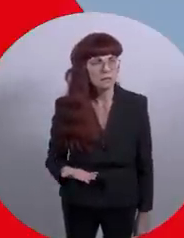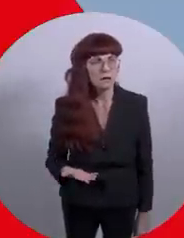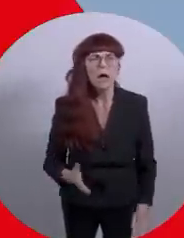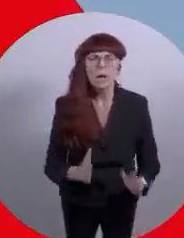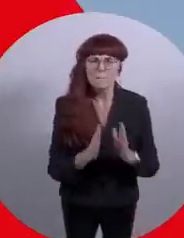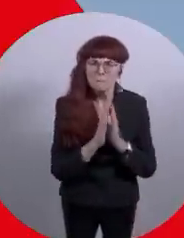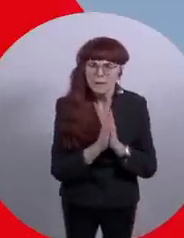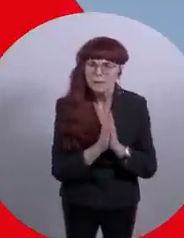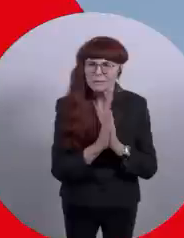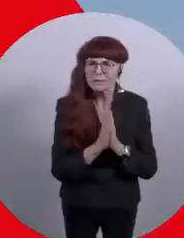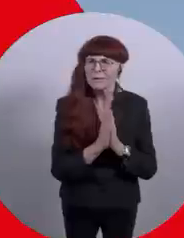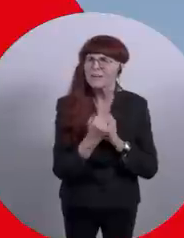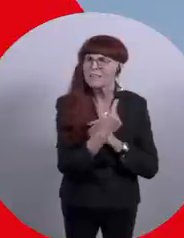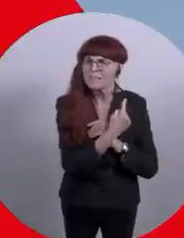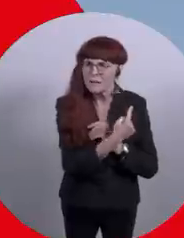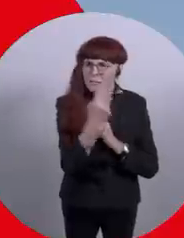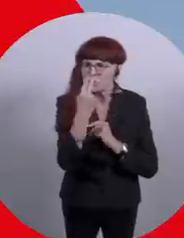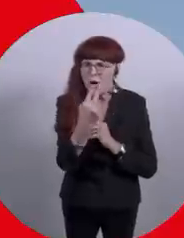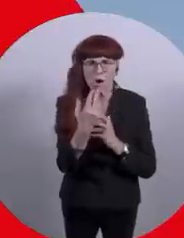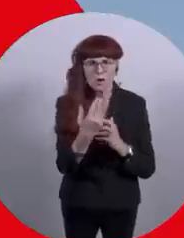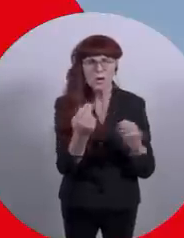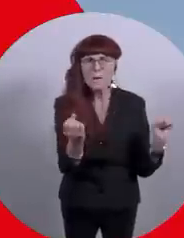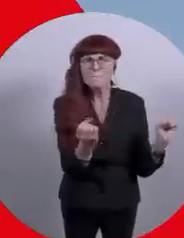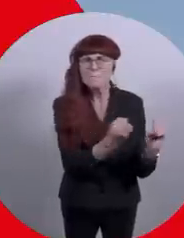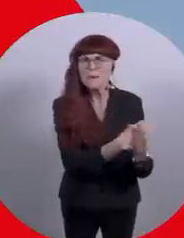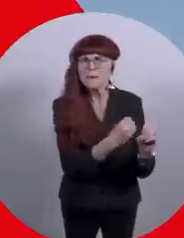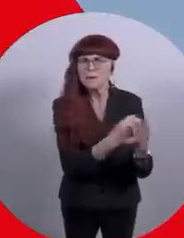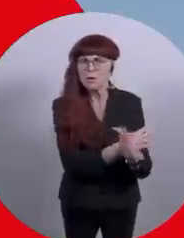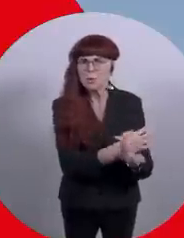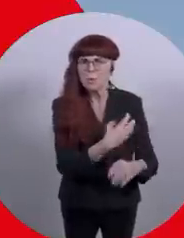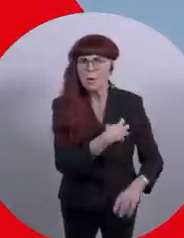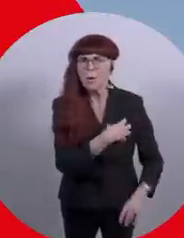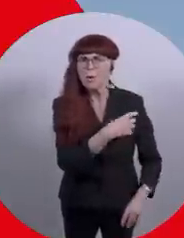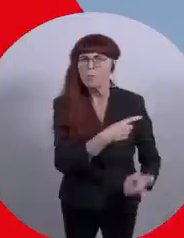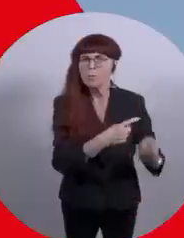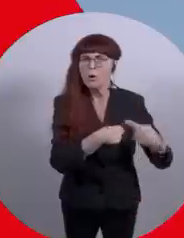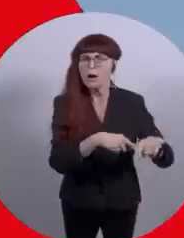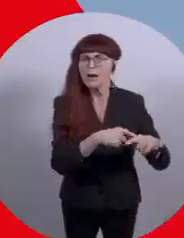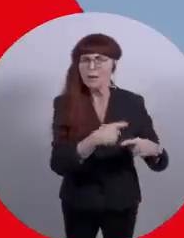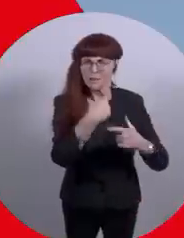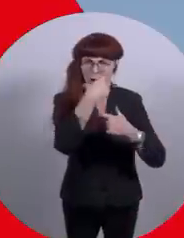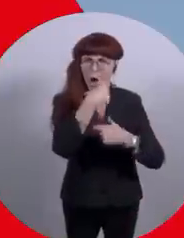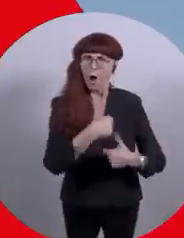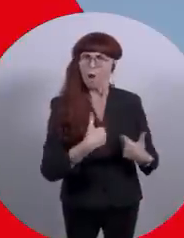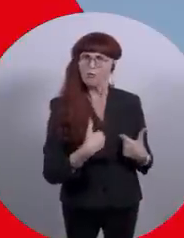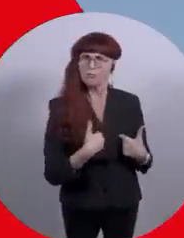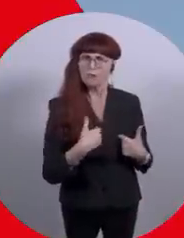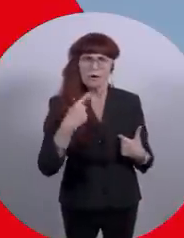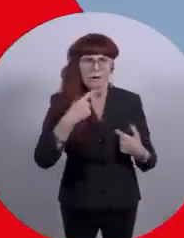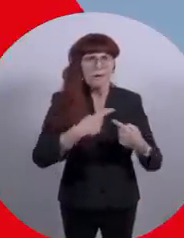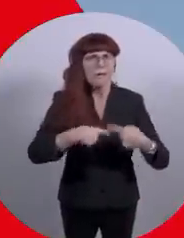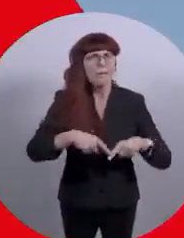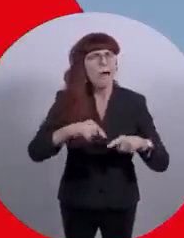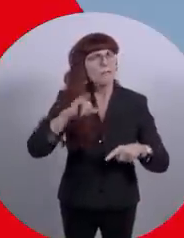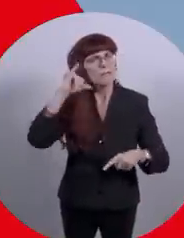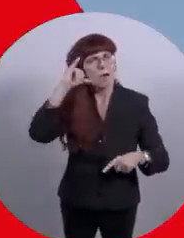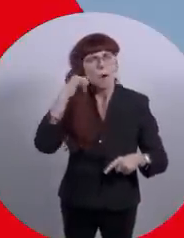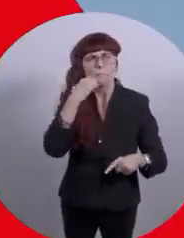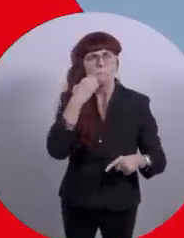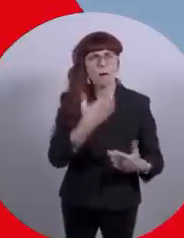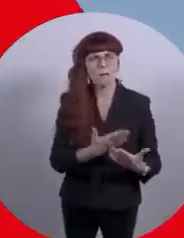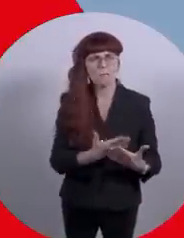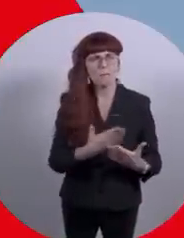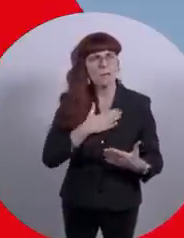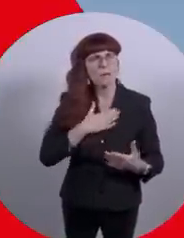schaut euch an muss dieses Video über das Burgenland über mich als Person als Landeshauptmann über unsere